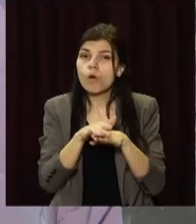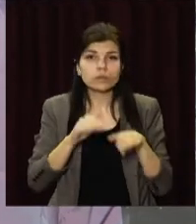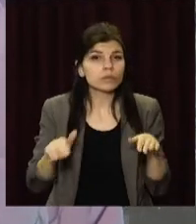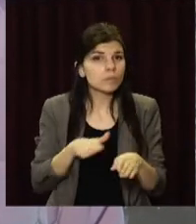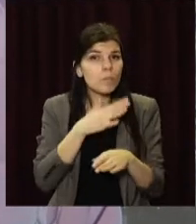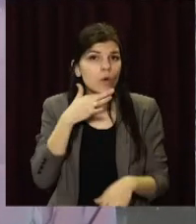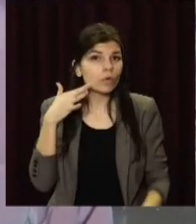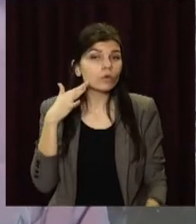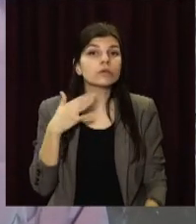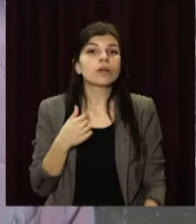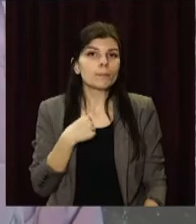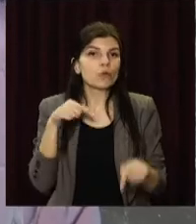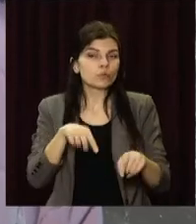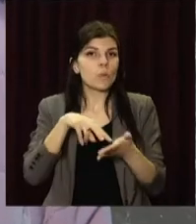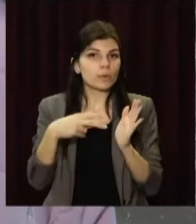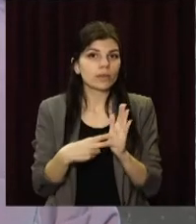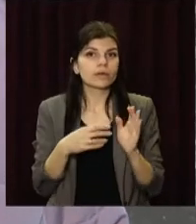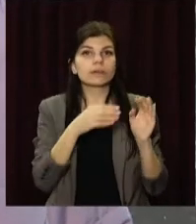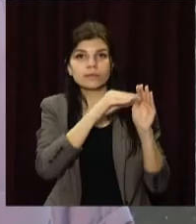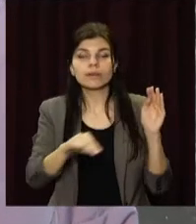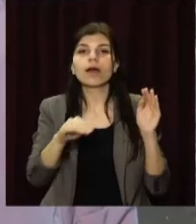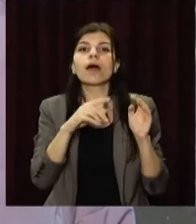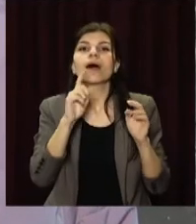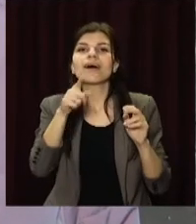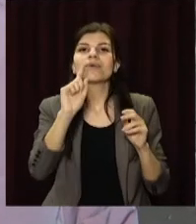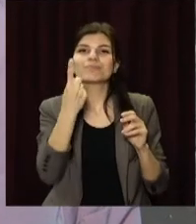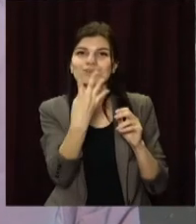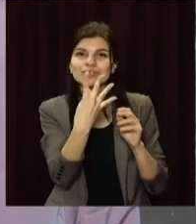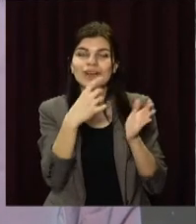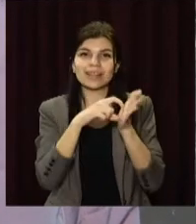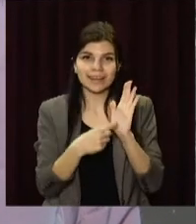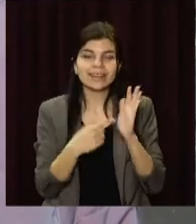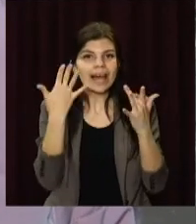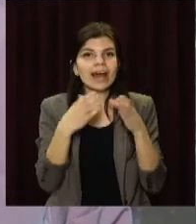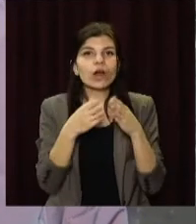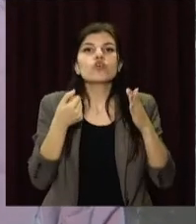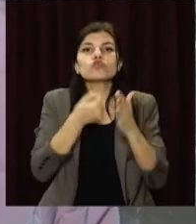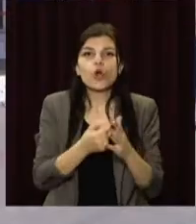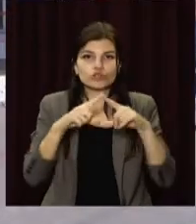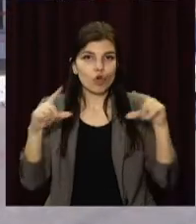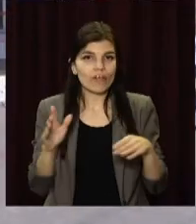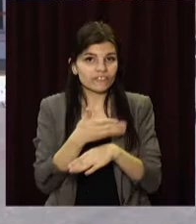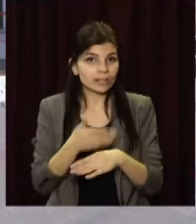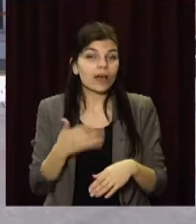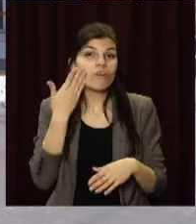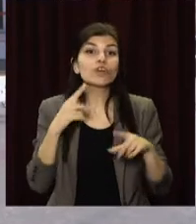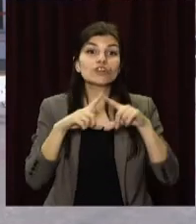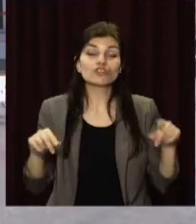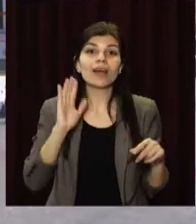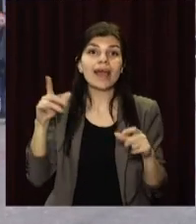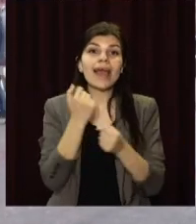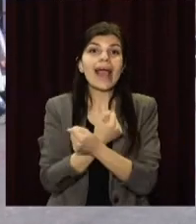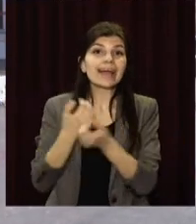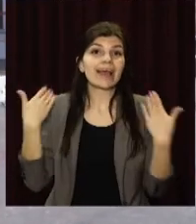і ми сюди плануємо вивести початкову школу і зробити декілька груп дошкільного відділення. Коли школярі пішли на